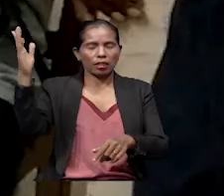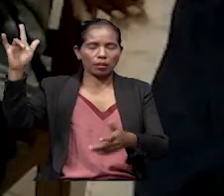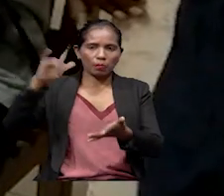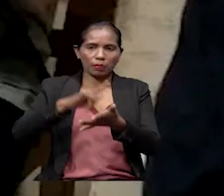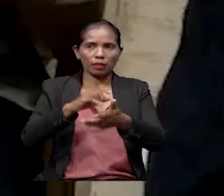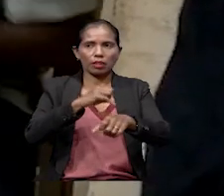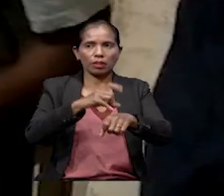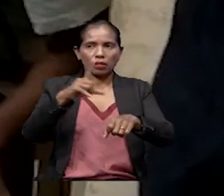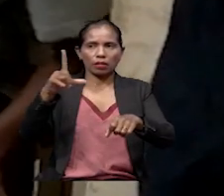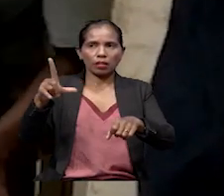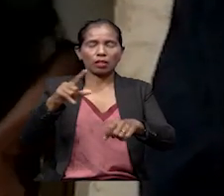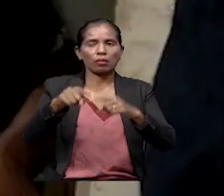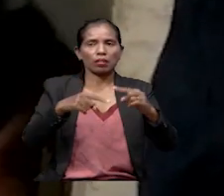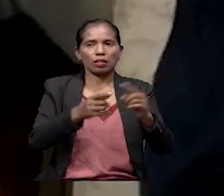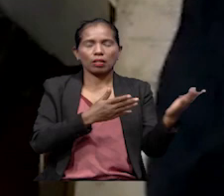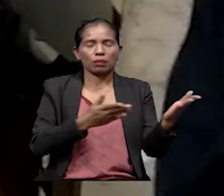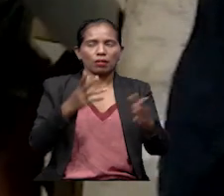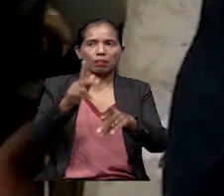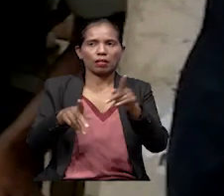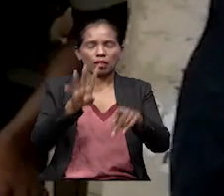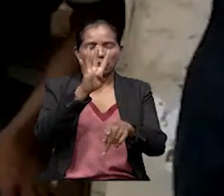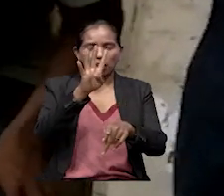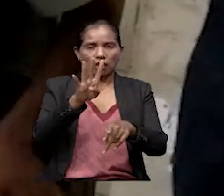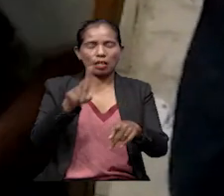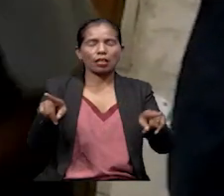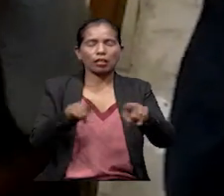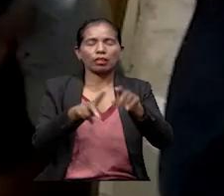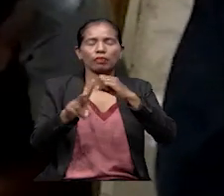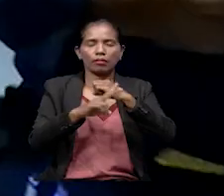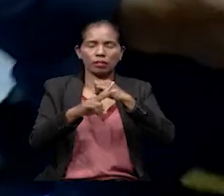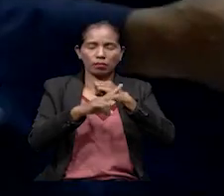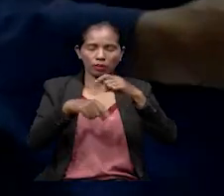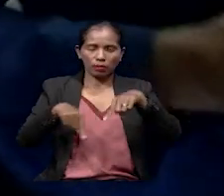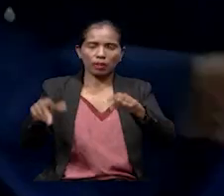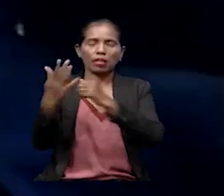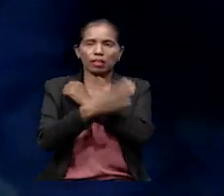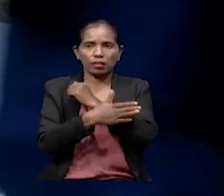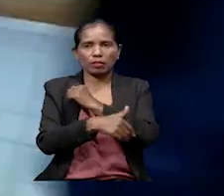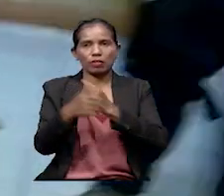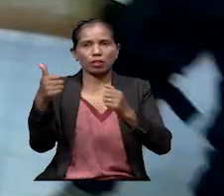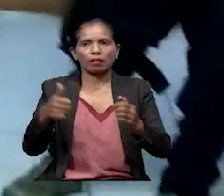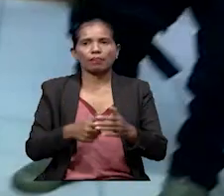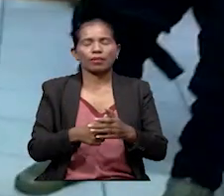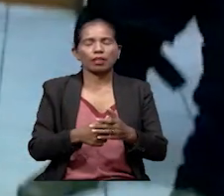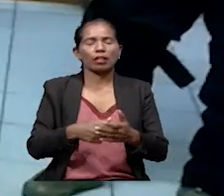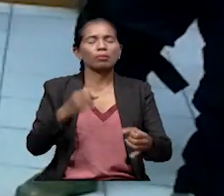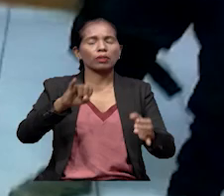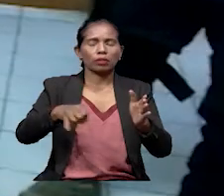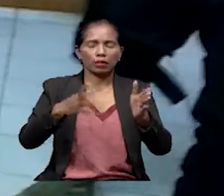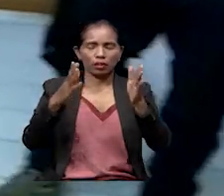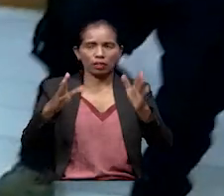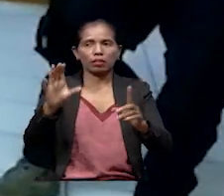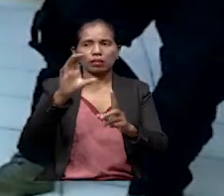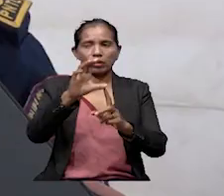internacional in Kuala Lumpur banhira lori sidang nenhat nundar vítima atu bar ileur. Ba jornalista sira comandante Penetele município